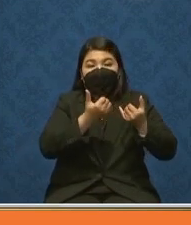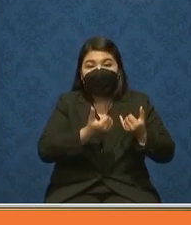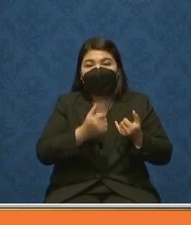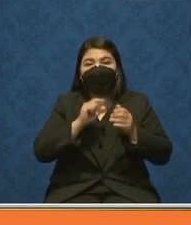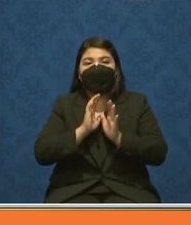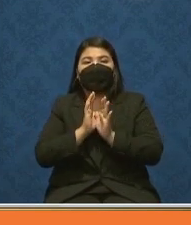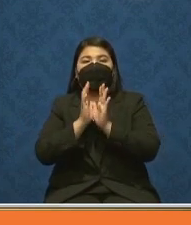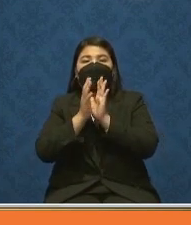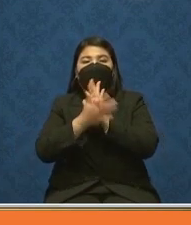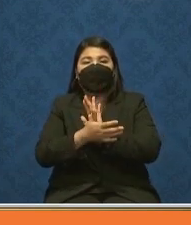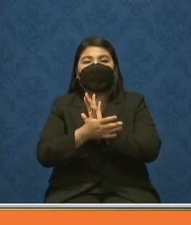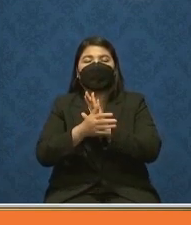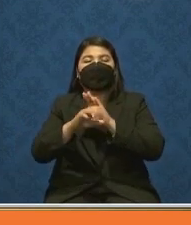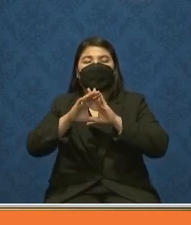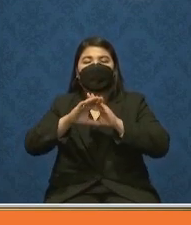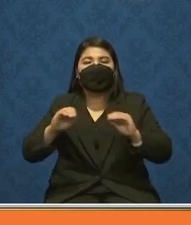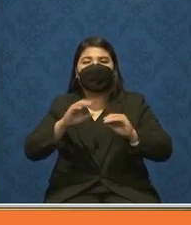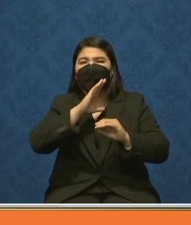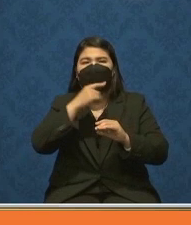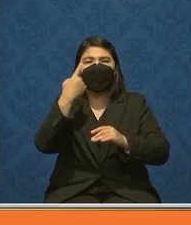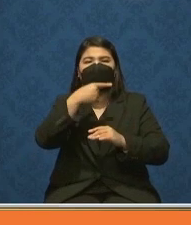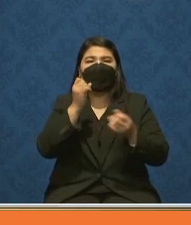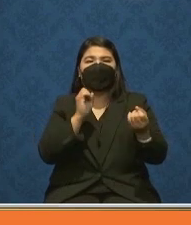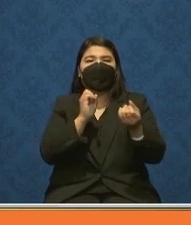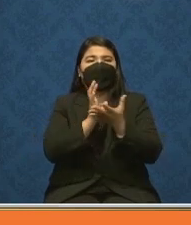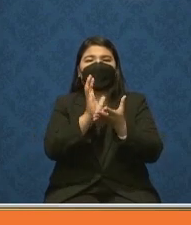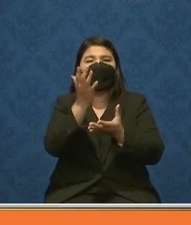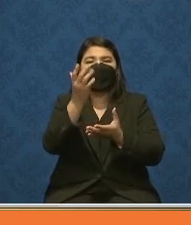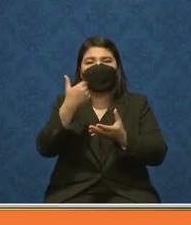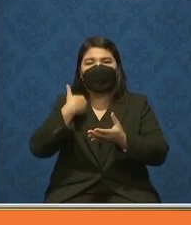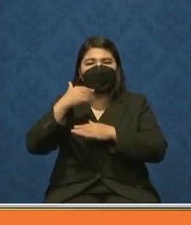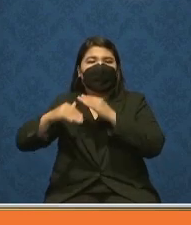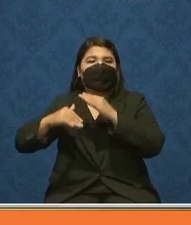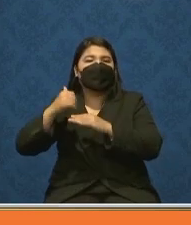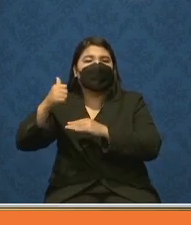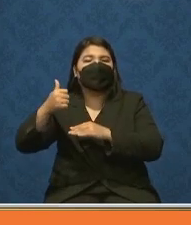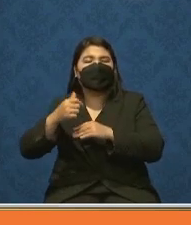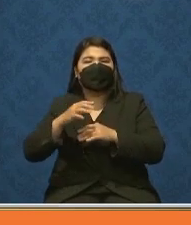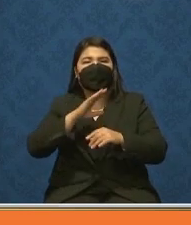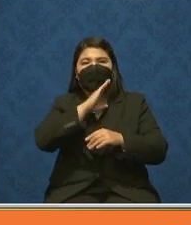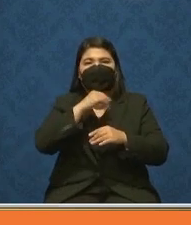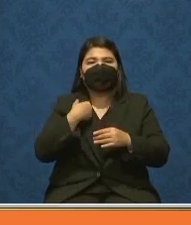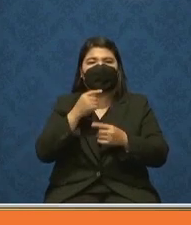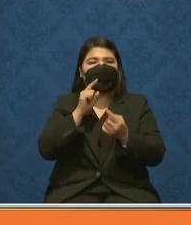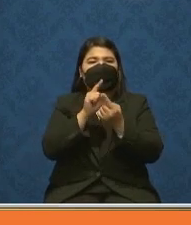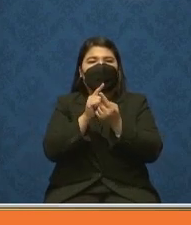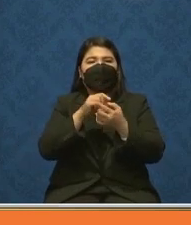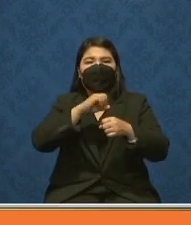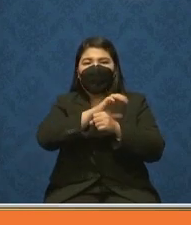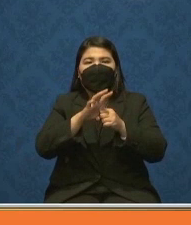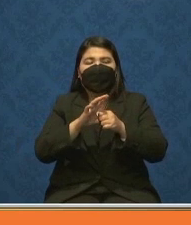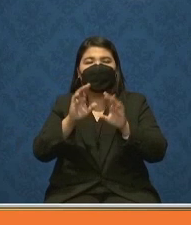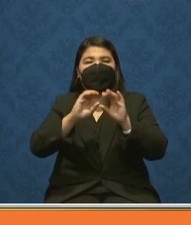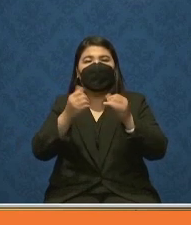าเรียกว่าการฟื้นตัวแบบ K-shape คือคนที่ไม่ได้รับผลกระทบเนี่ยครับก็ยิ่งเติบโตเฟื่องฟูเหมือนกับไม่เคยมีวิกฤตมาก่อ